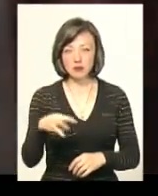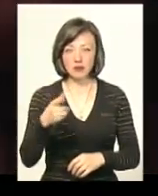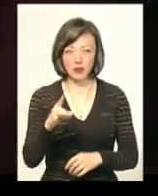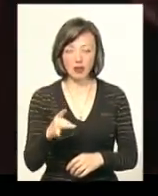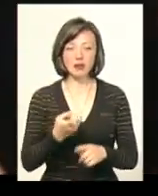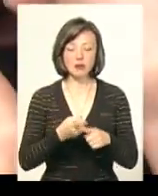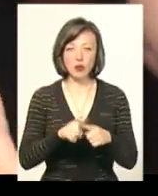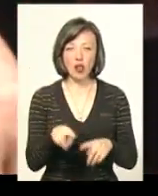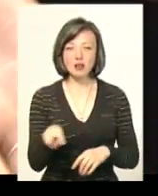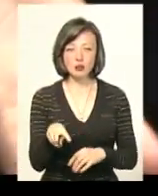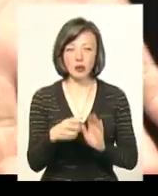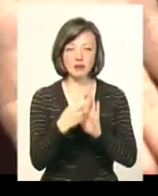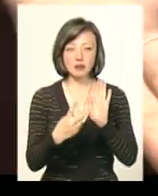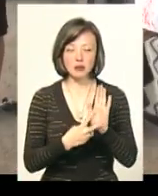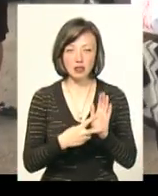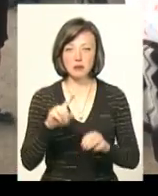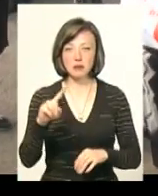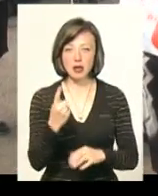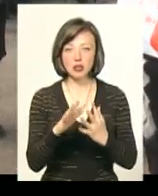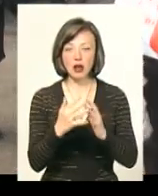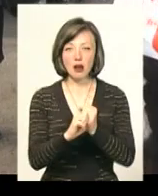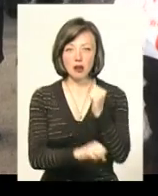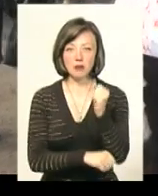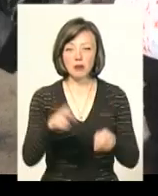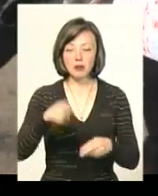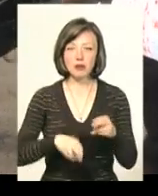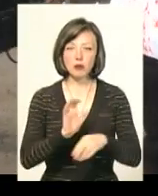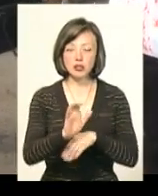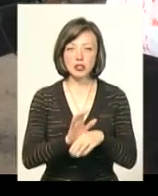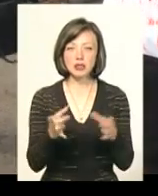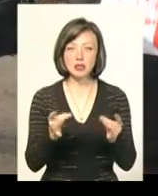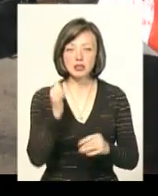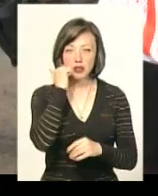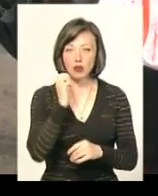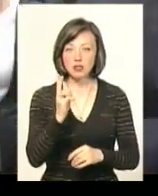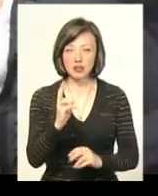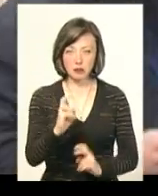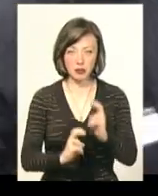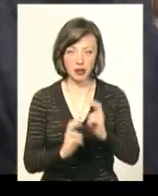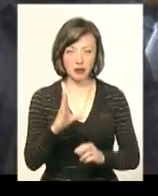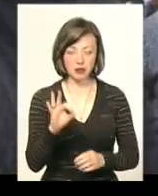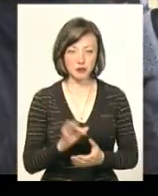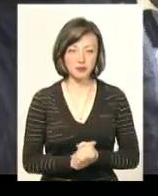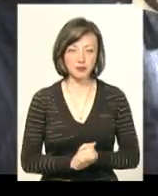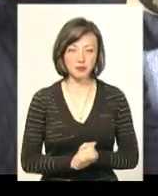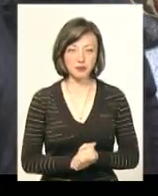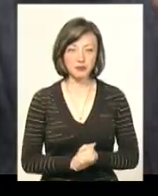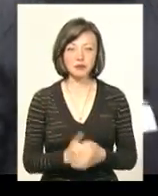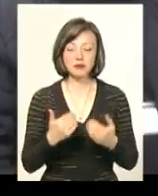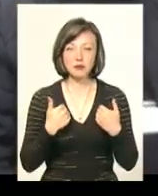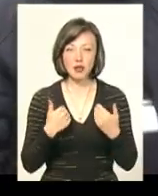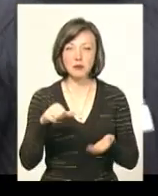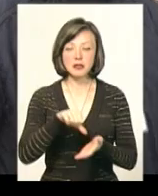Тому в листопаді 2017-го перший аграрний припинив постачати сировину на Старокостянтинівське підприємство. Як представник кооперативу, головний